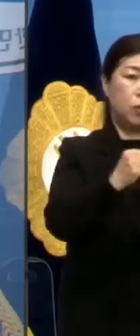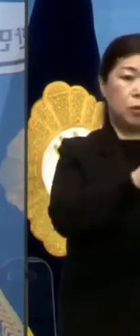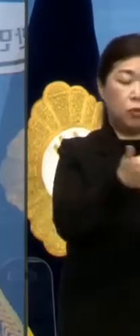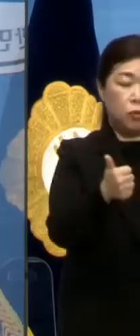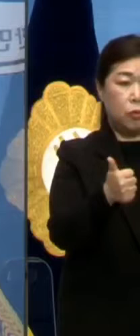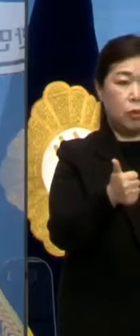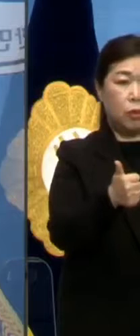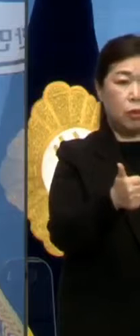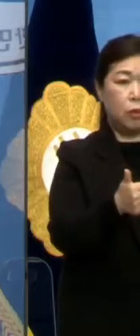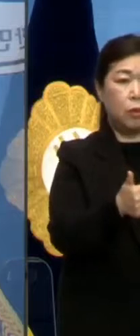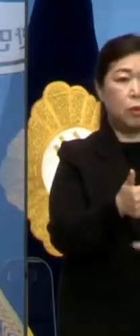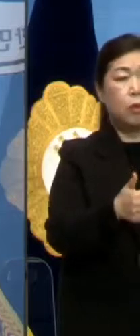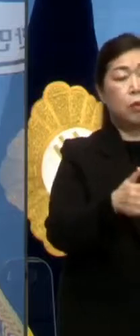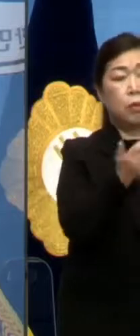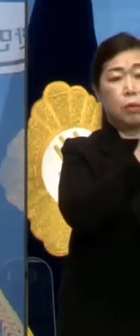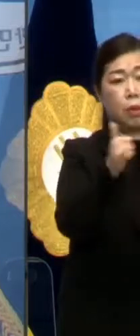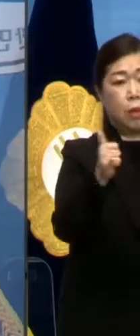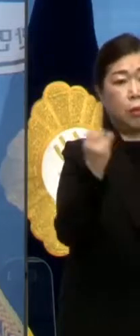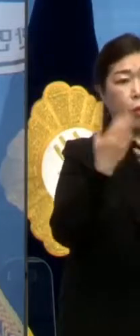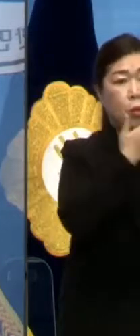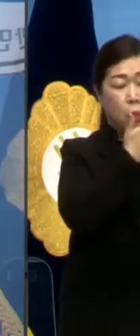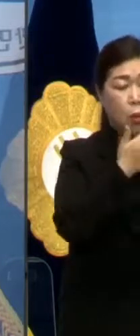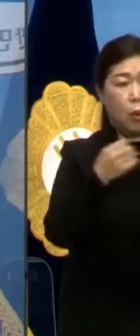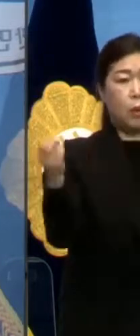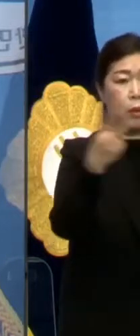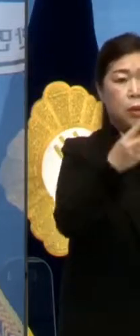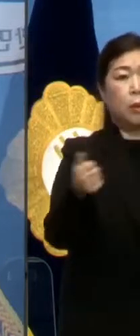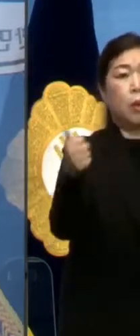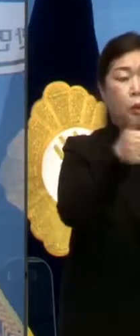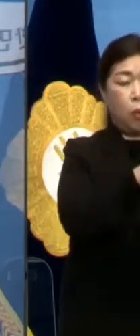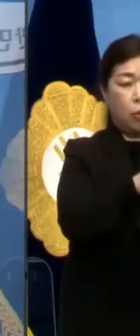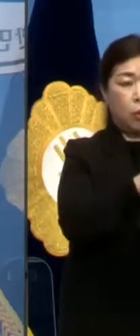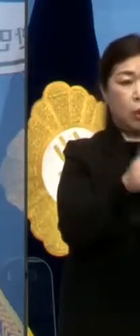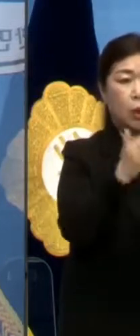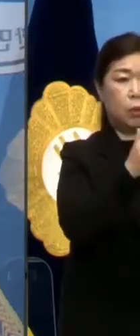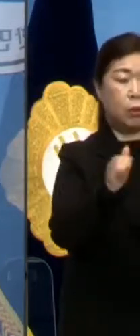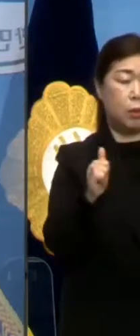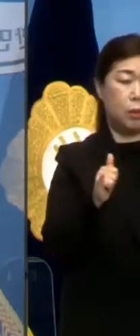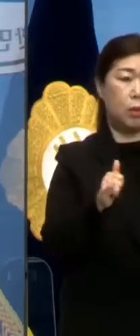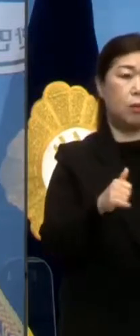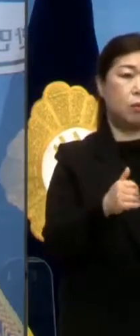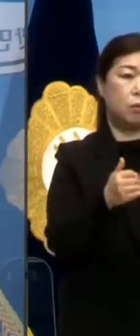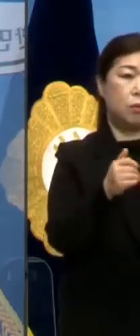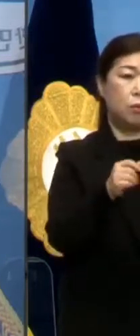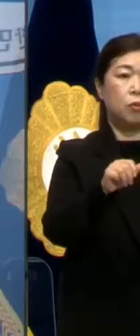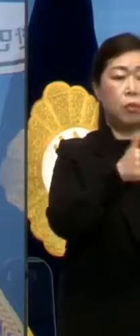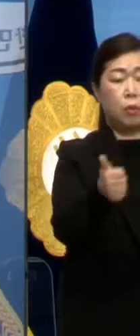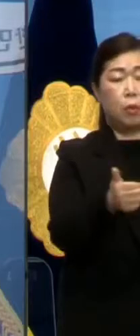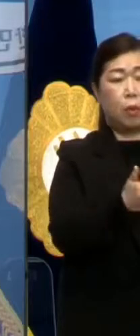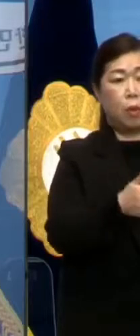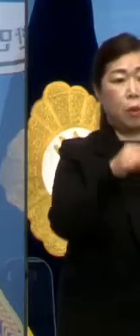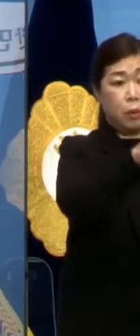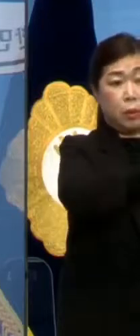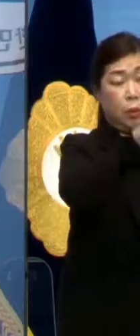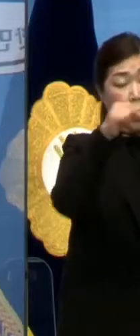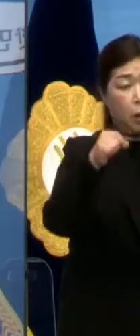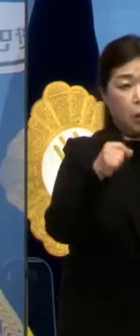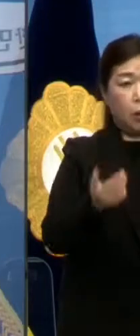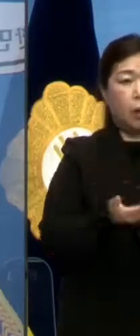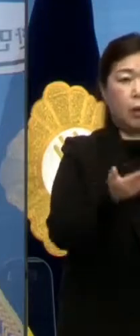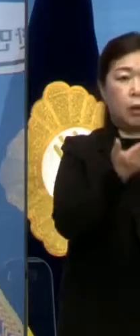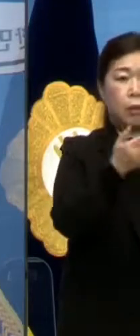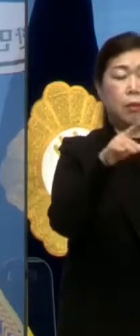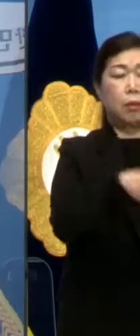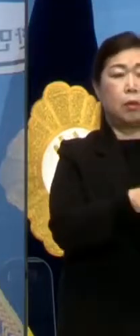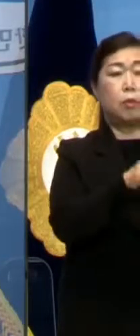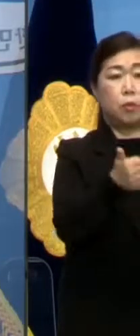외 동거, 재혼가정 등에서 9명이 죽임을 당했고 입양가정에서 죽임을 당한 경우가